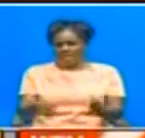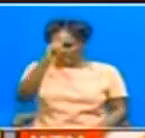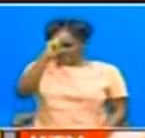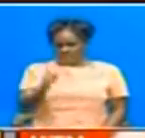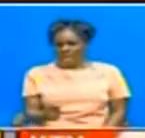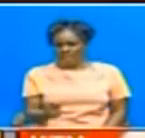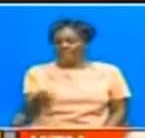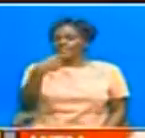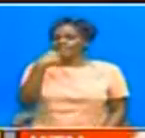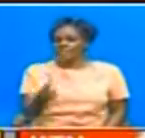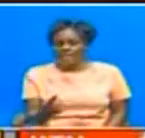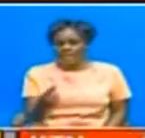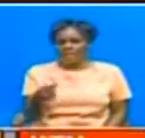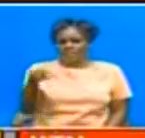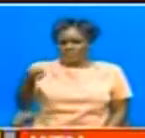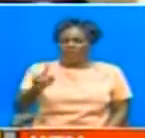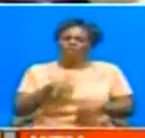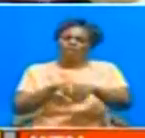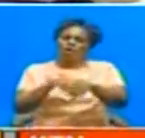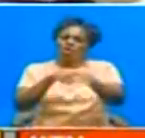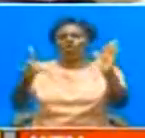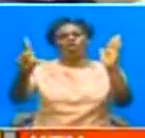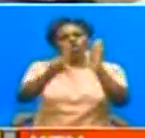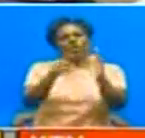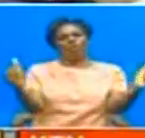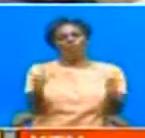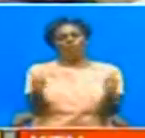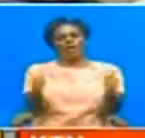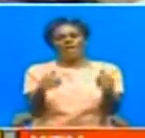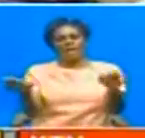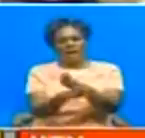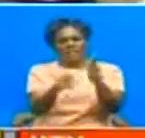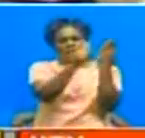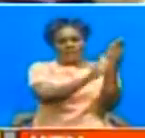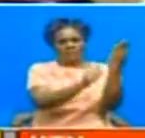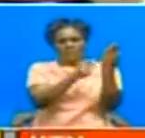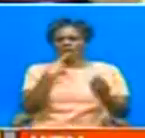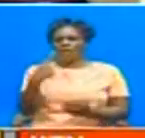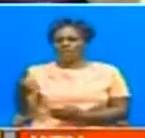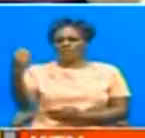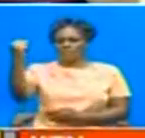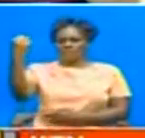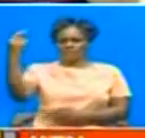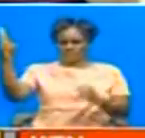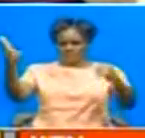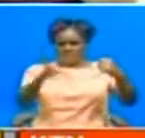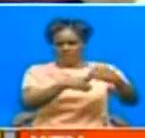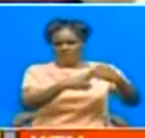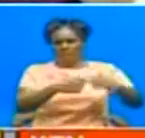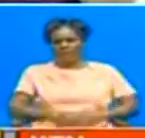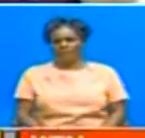Mumbi kusema kuwa Keriako alifuata sheria zilizohitajika chini ya kipengele 157.